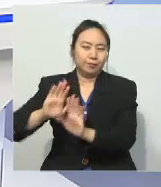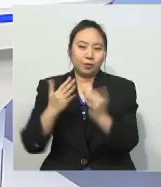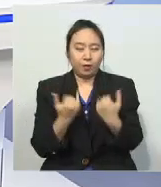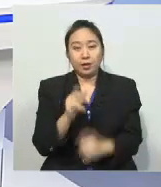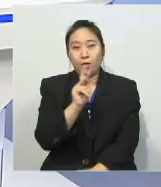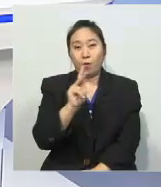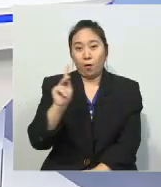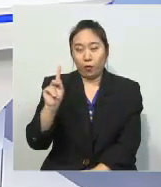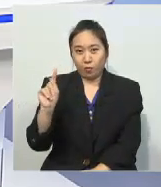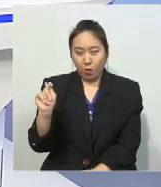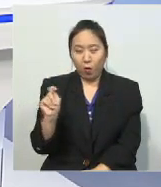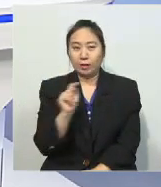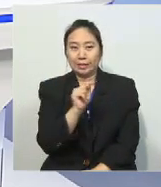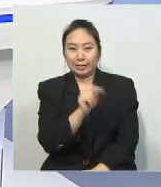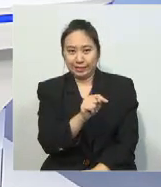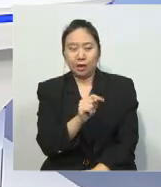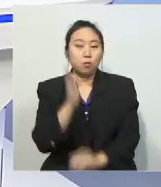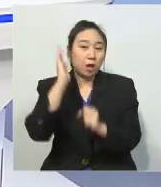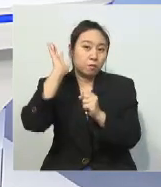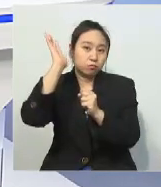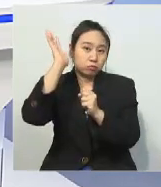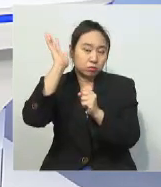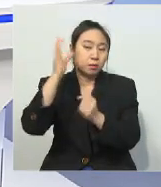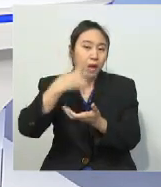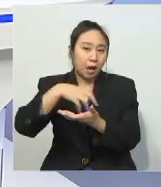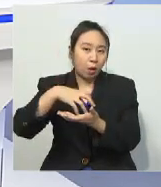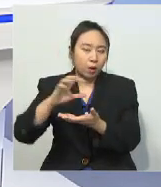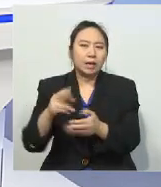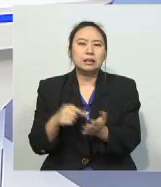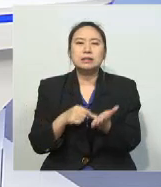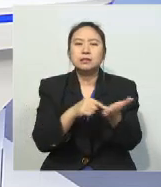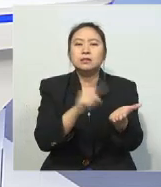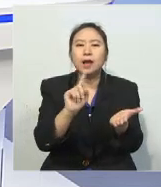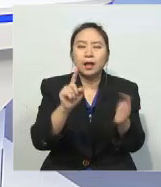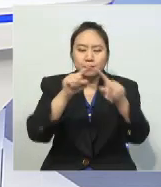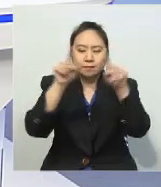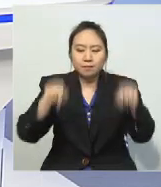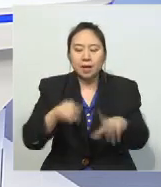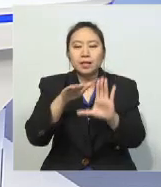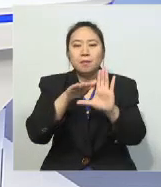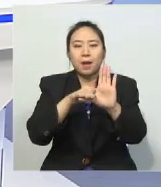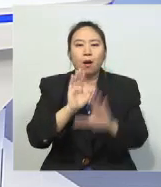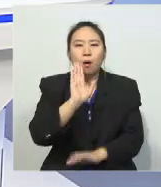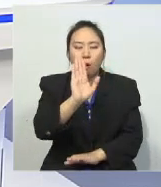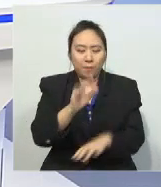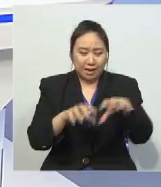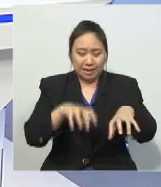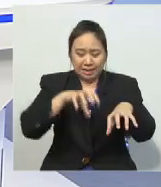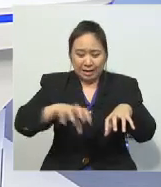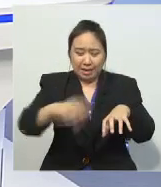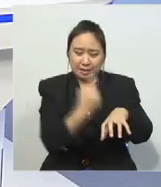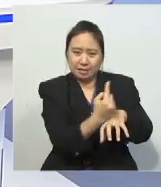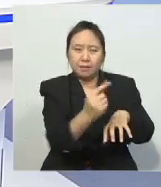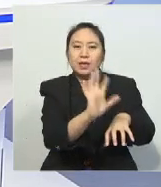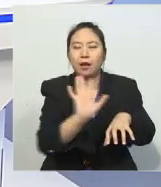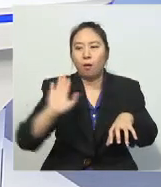ย้ำนิดนึงกกต.ที่คุณวรพัฒน์อยู่เมื่อสักครู่จะรายงานเข้ามาคือเป็นการให้ยื่นใบสมัครนะครับของบรรดาส.ส.บัญชีรายชื่อนะครับ